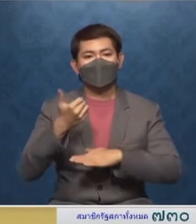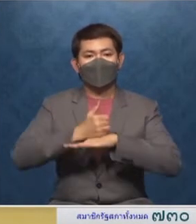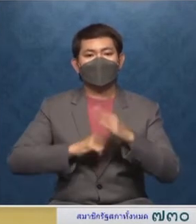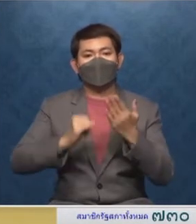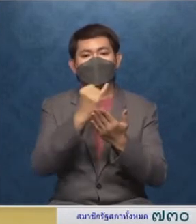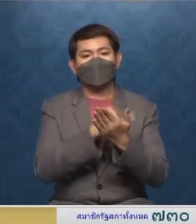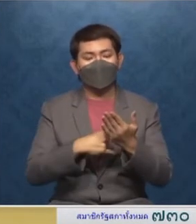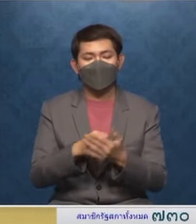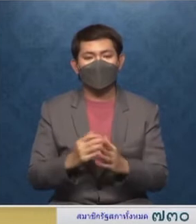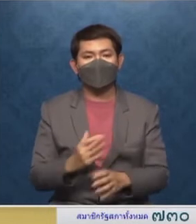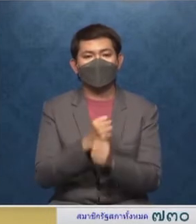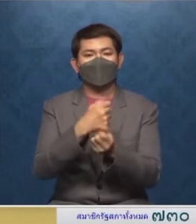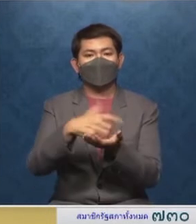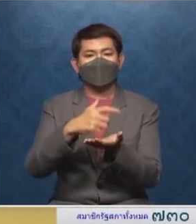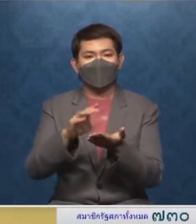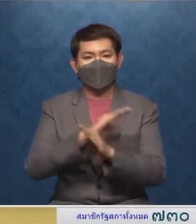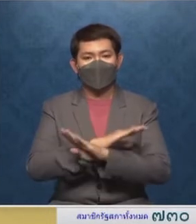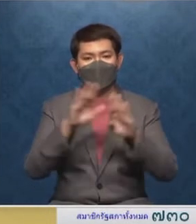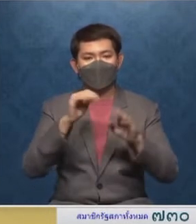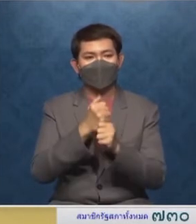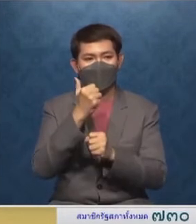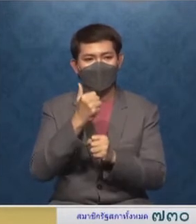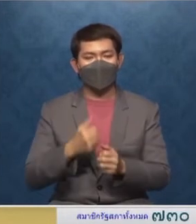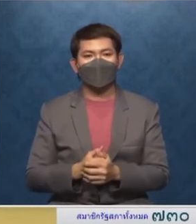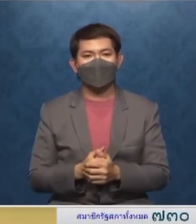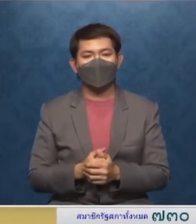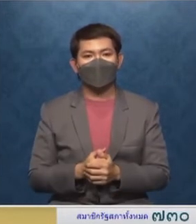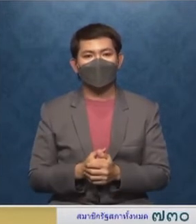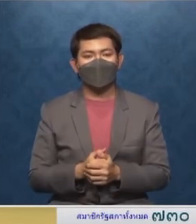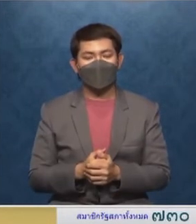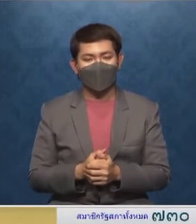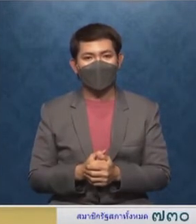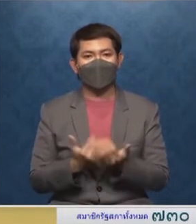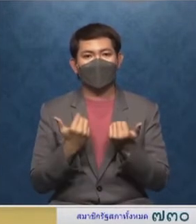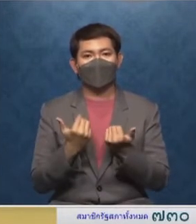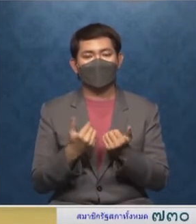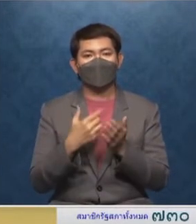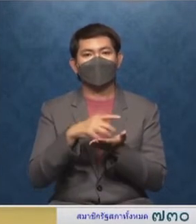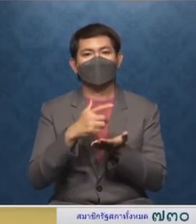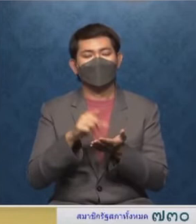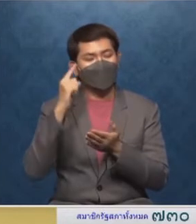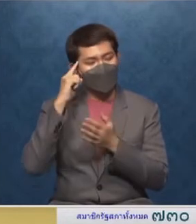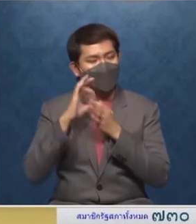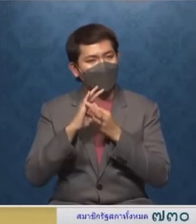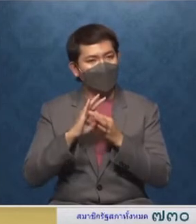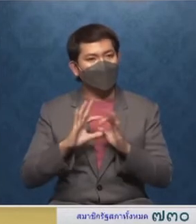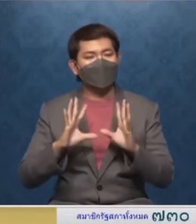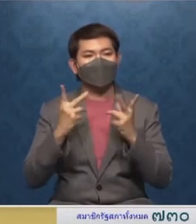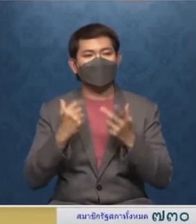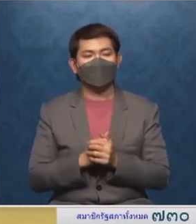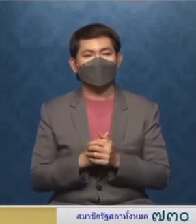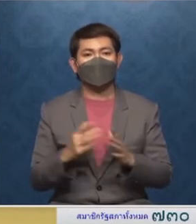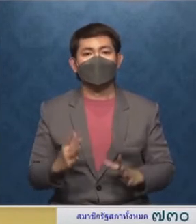หวัดรายงานให้มีการเพิกถอนได้นะครับอันนี้ก็เป็นสิ่งที่ทำให้เกิดคลายกังวลได้นะครับสรุ